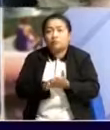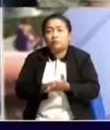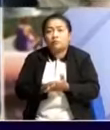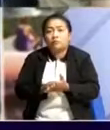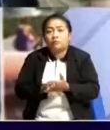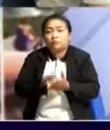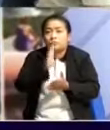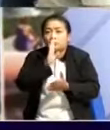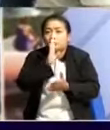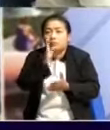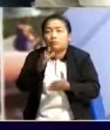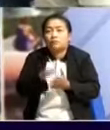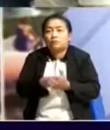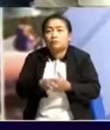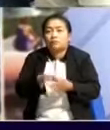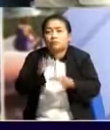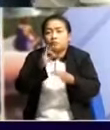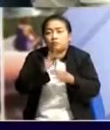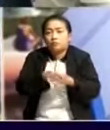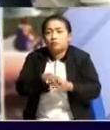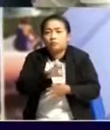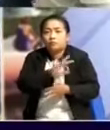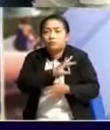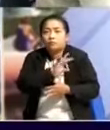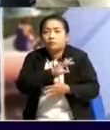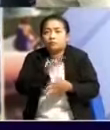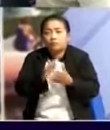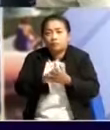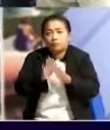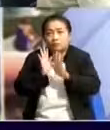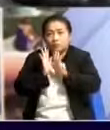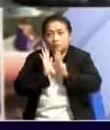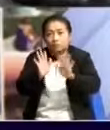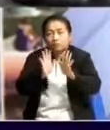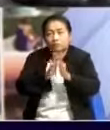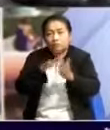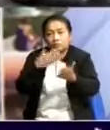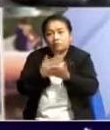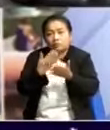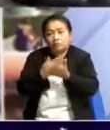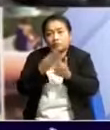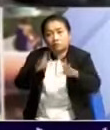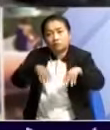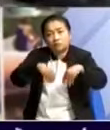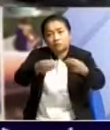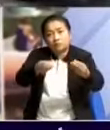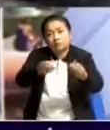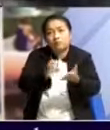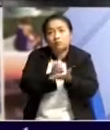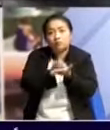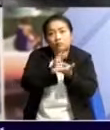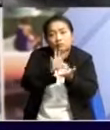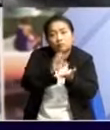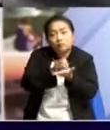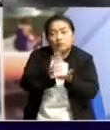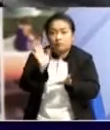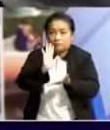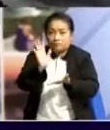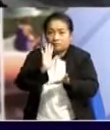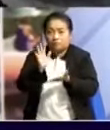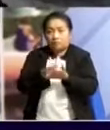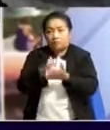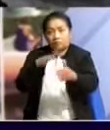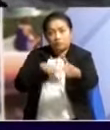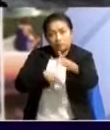มาชิกไม่สามารถคืนเงินให้กับสมาชิกได้แล้วนะสมาชิกทั้งหมดจึงพากันรวมตัวเลยแจ้งความกับเจ้าหน้าที่ตำรวจเพื่อดำเนินคดีกับเท้าแชร์ราย